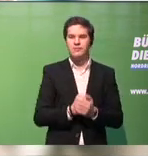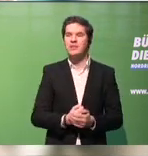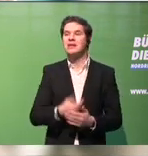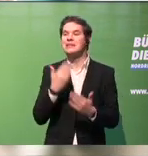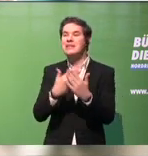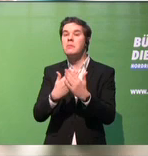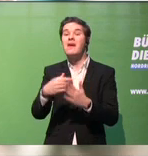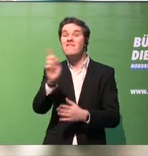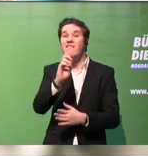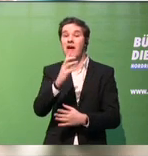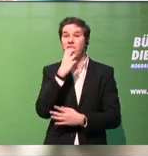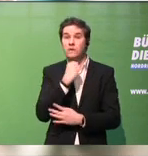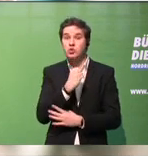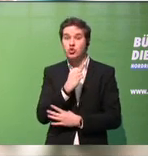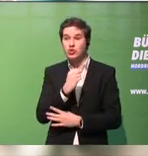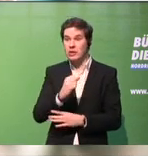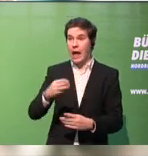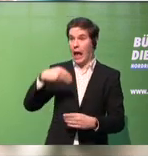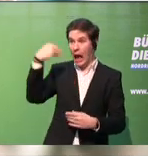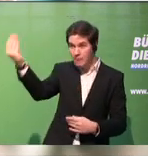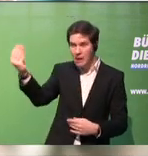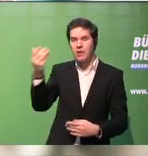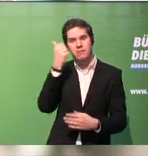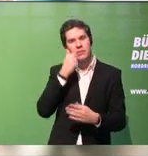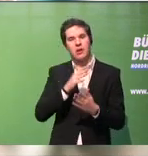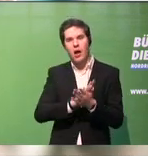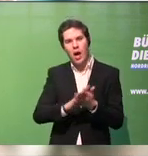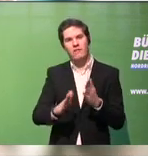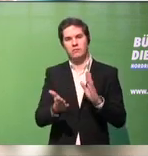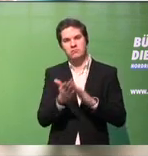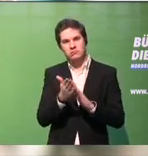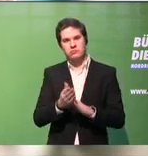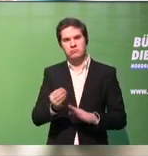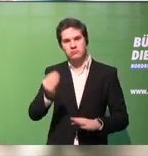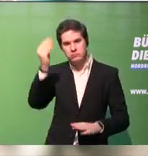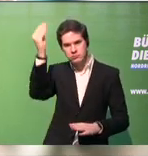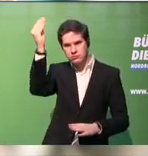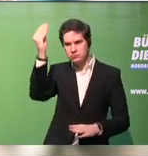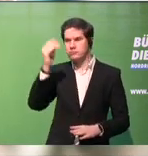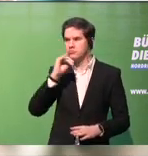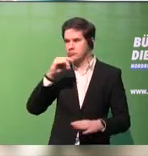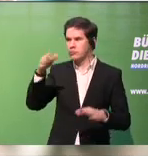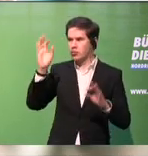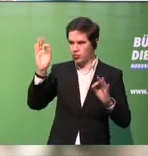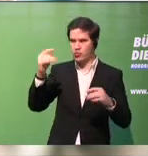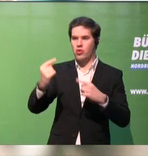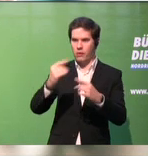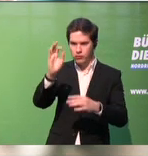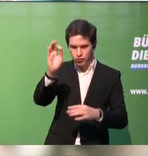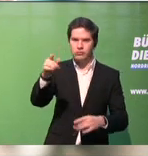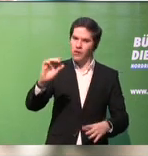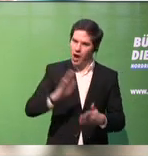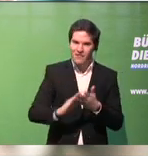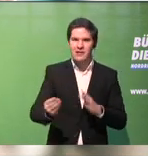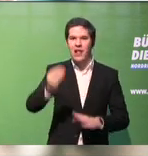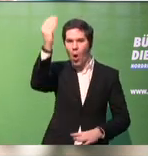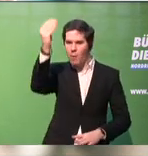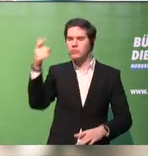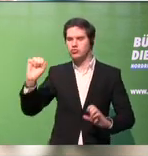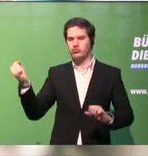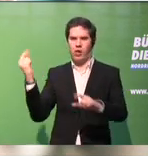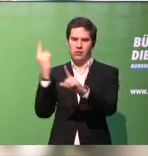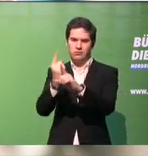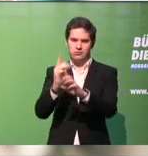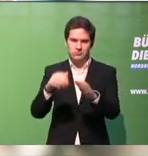gerne ihren Stimmzettel abgeben möchten, mit der Stimmkarte einfach den Jawohl-Arm hochzuhalten, dann ist das gut nachvollziehbar.